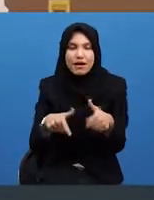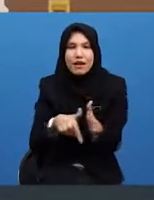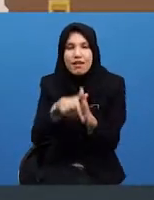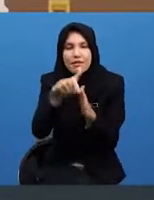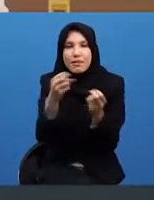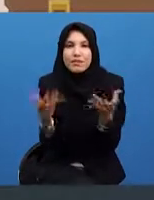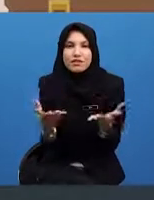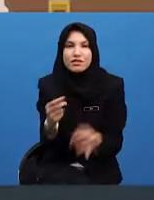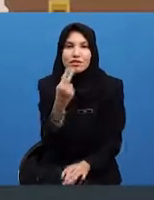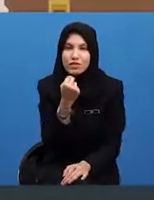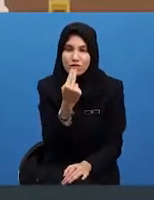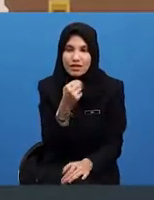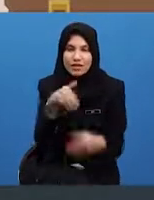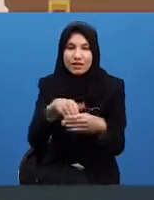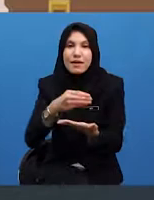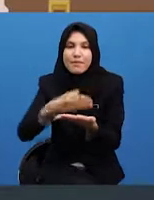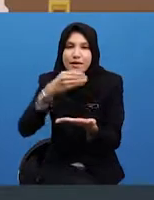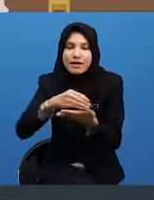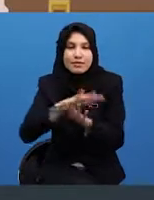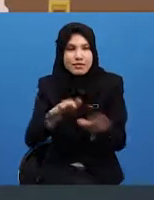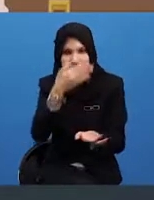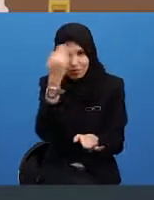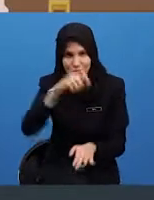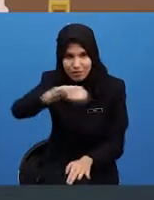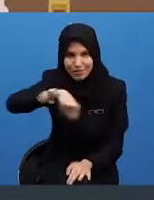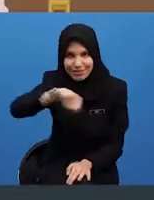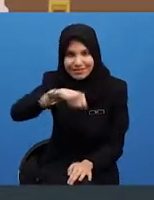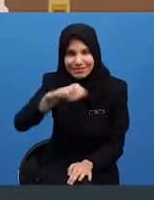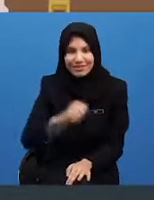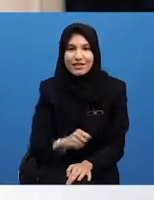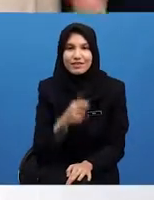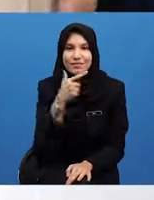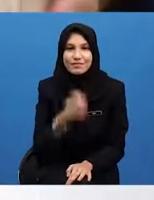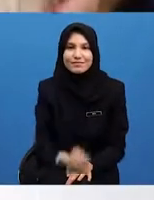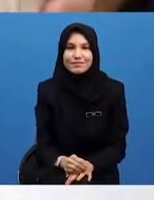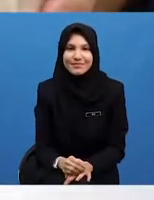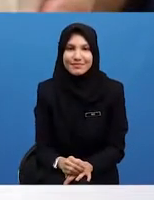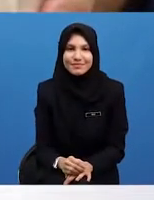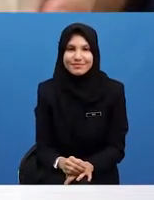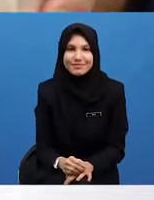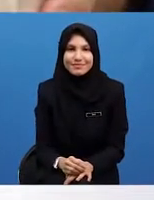dalam bikar. Dan jangan lupa untuk mengaduk larutan ini ya.